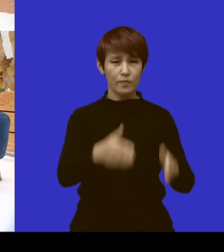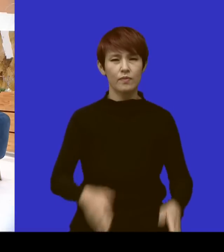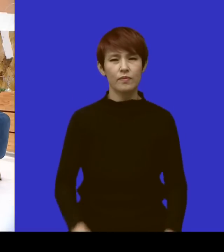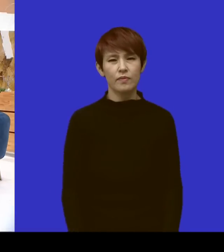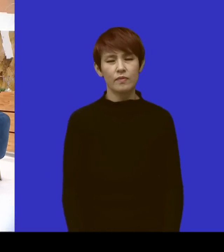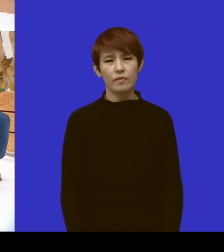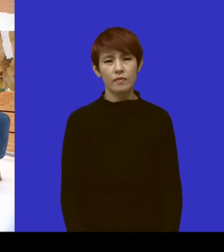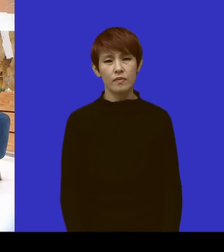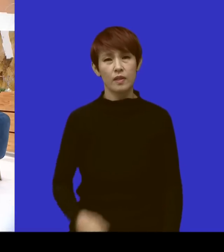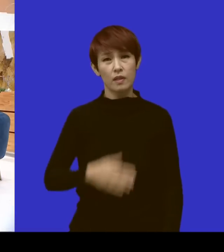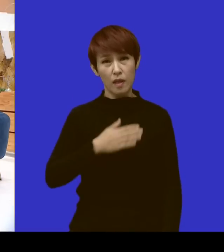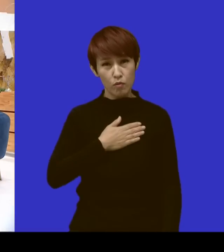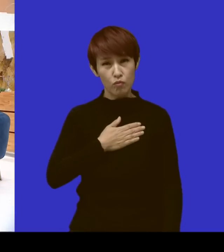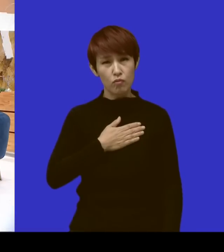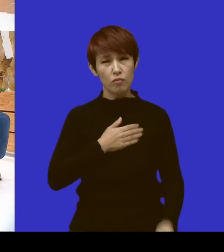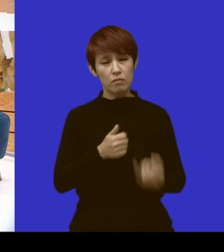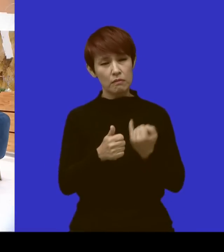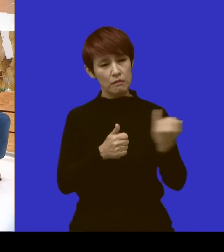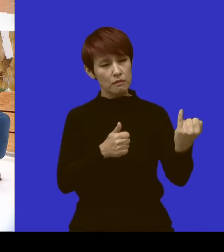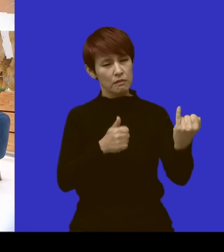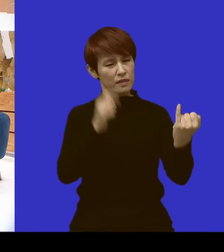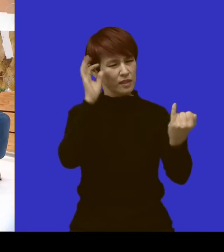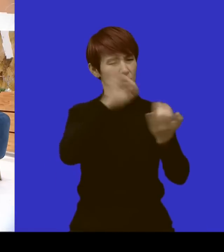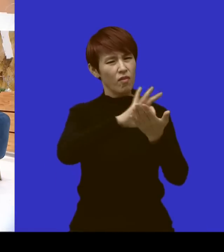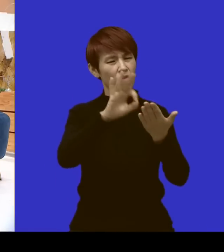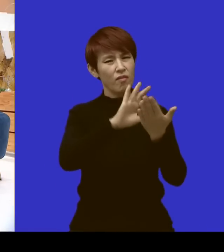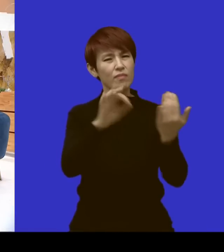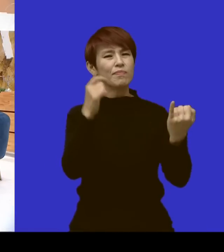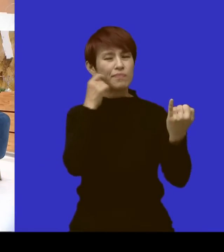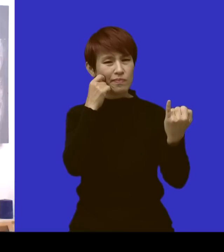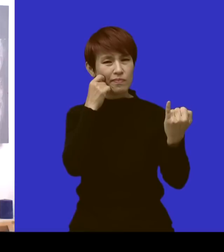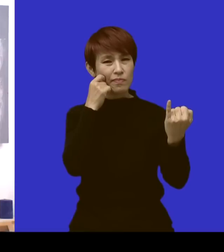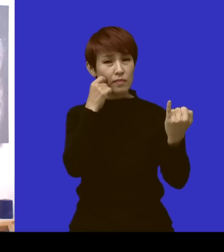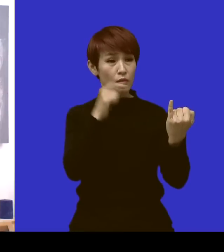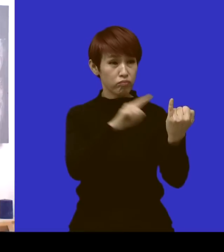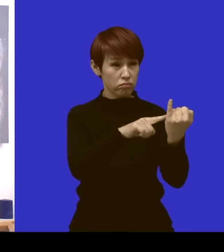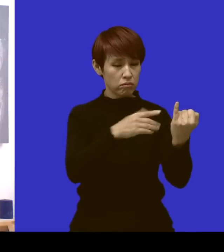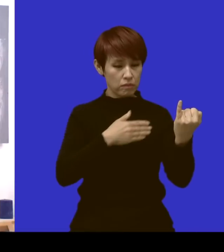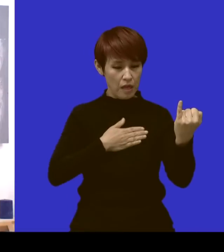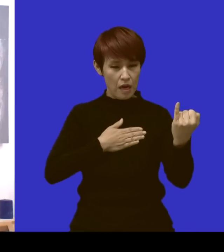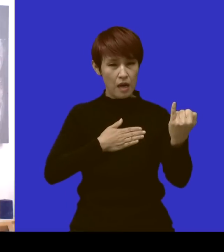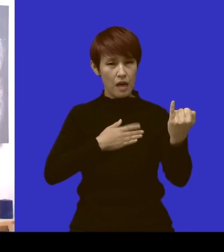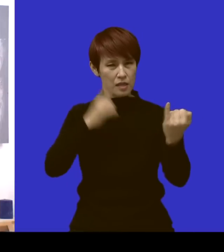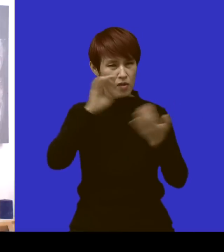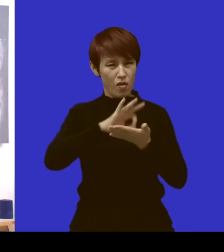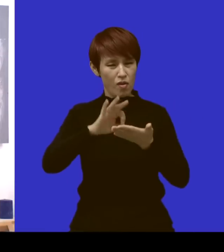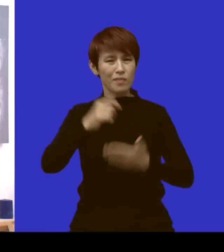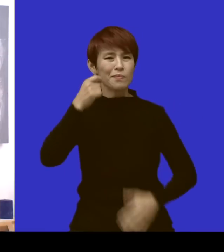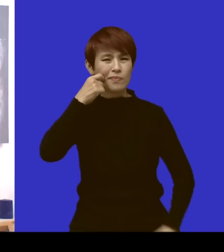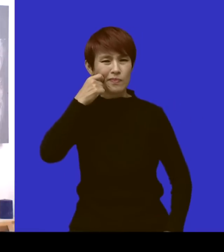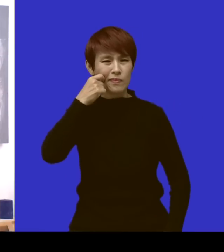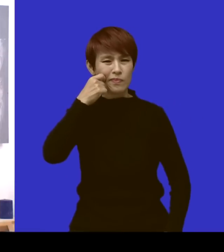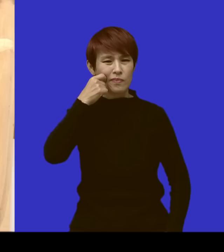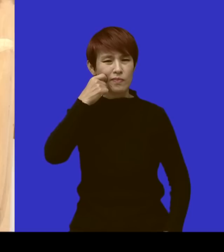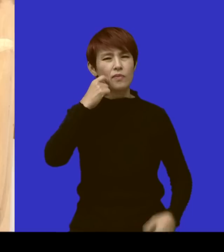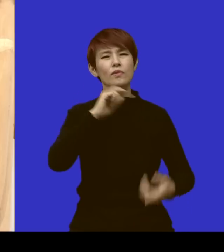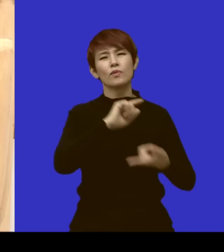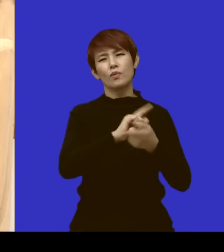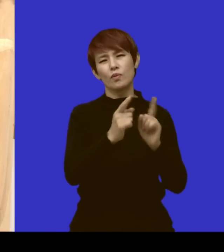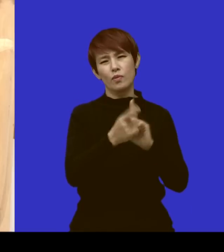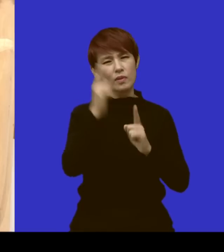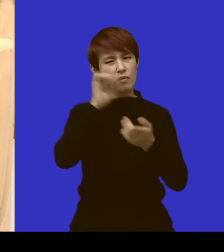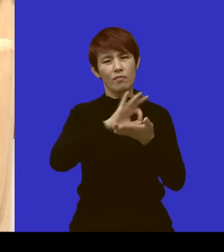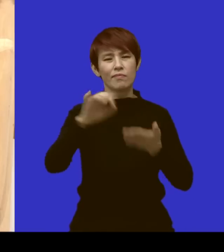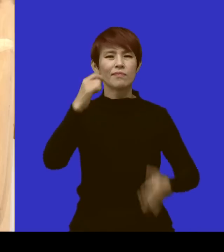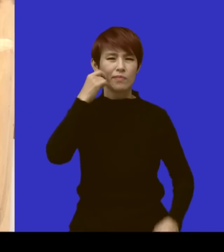보니까 저도 이 사람에 대해서 신경을 그렇죠. 아예 못 쓰게 되고, 그렇죠. 이 사람도 이제 저에 대해서 신경을 못 쓰게 되고, 그렇죠.